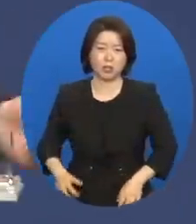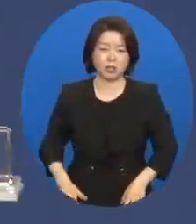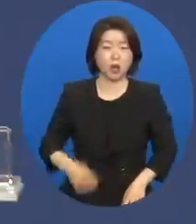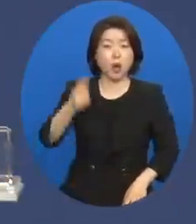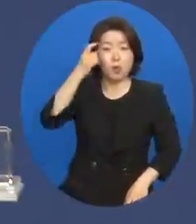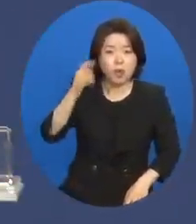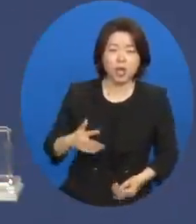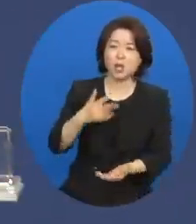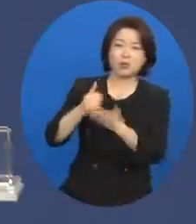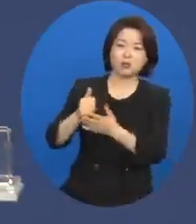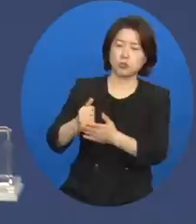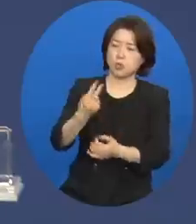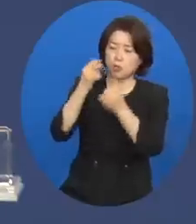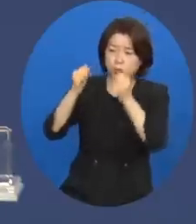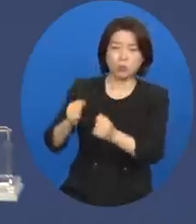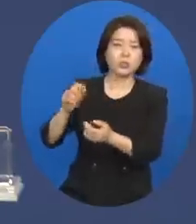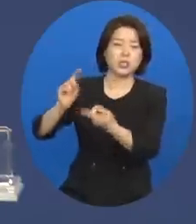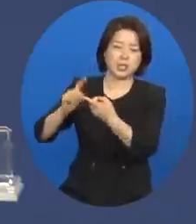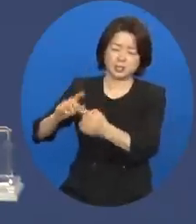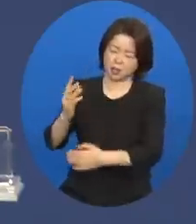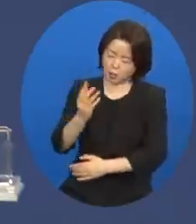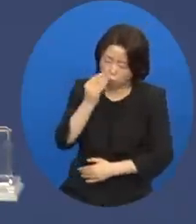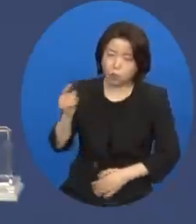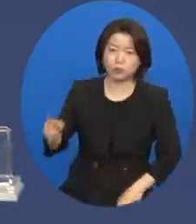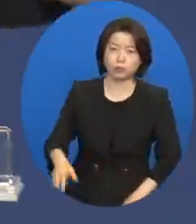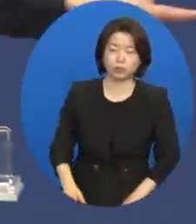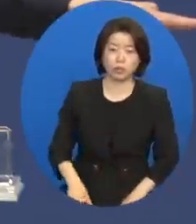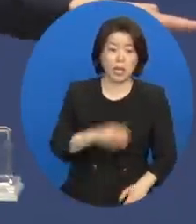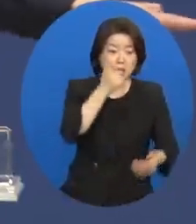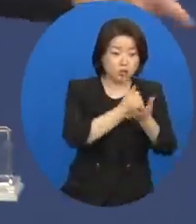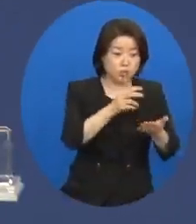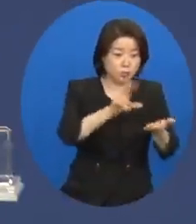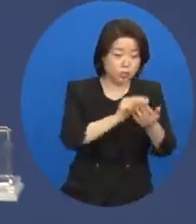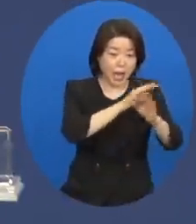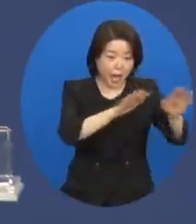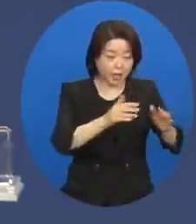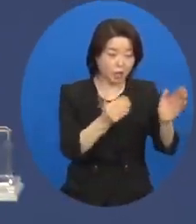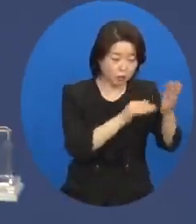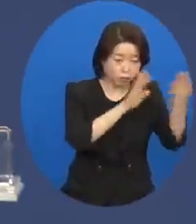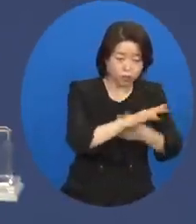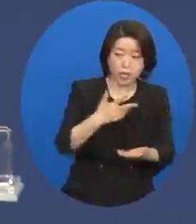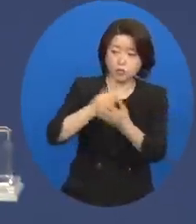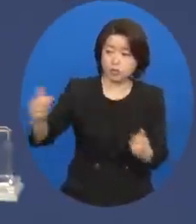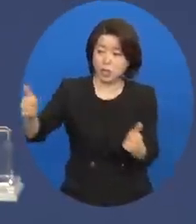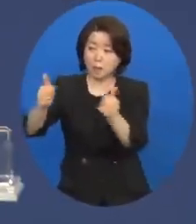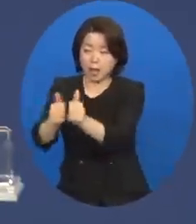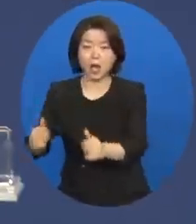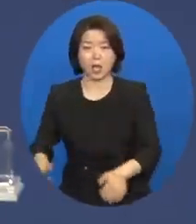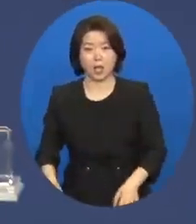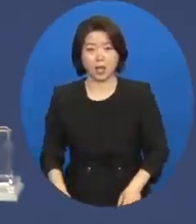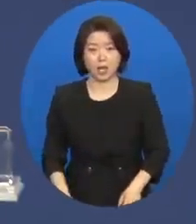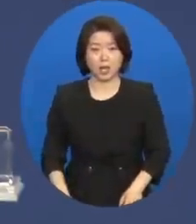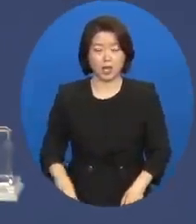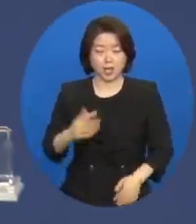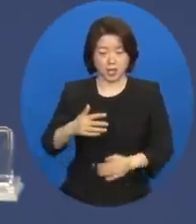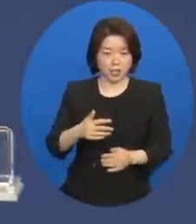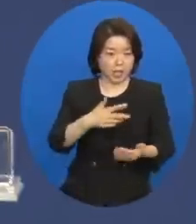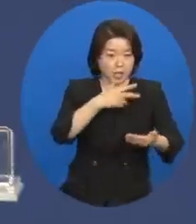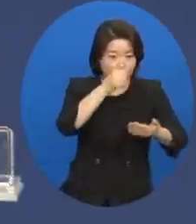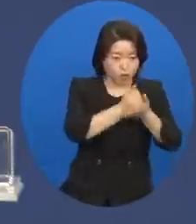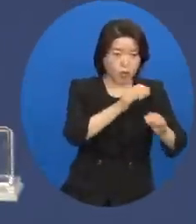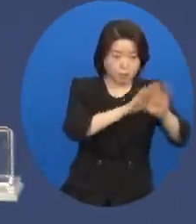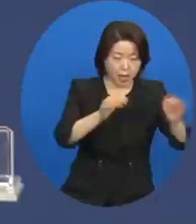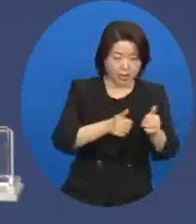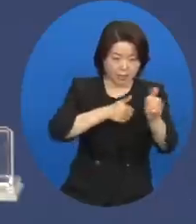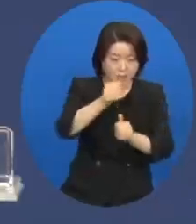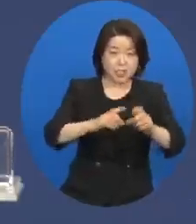왜? 주님은 존재가 거룩한 분이시고요. 죄 문제를 해결해야만 돼요. 그래서 이 문제가 해결된 승리의 선언이